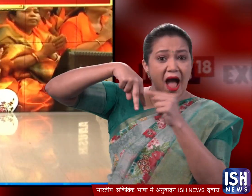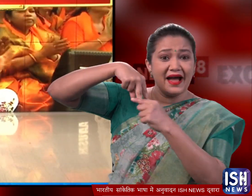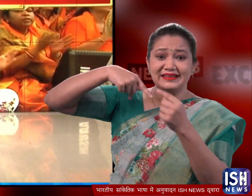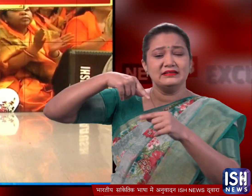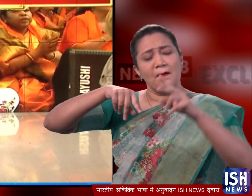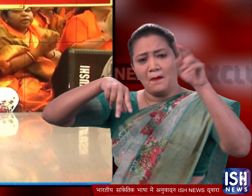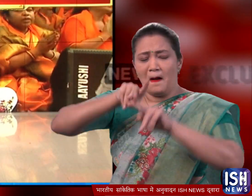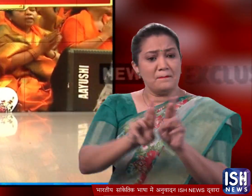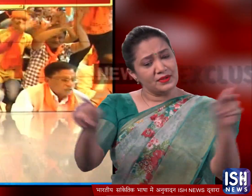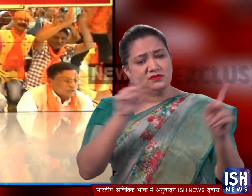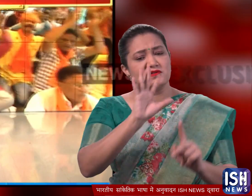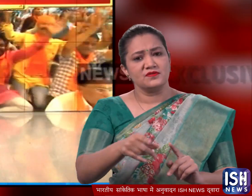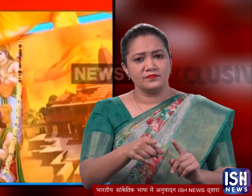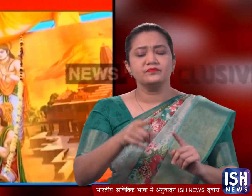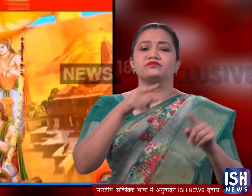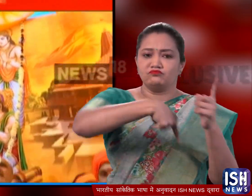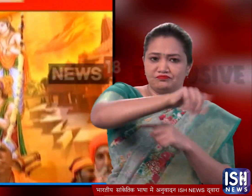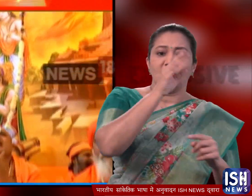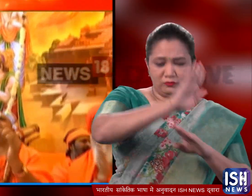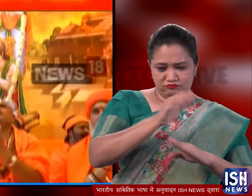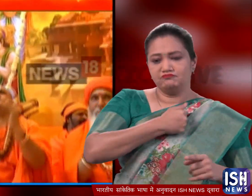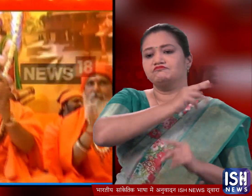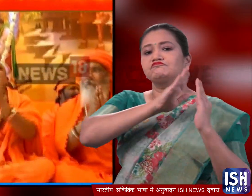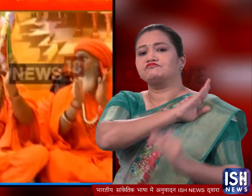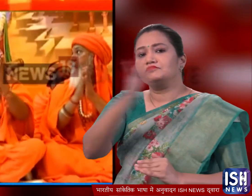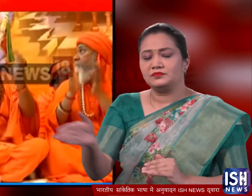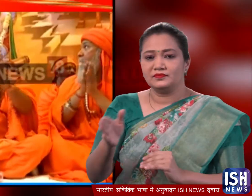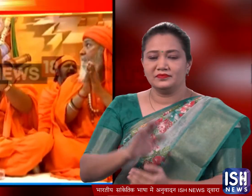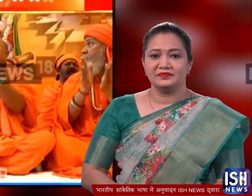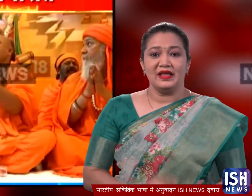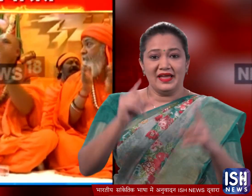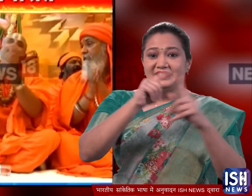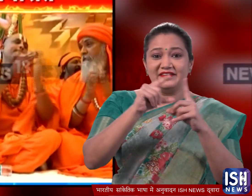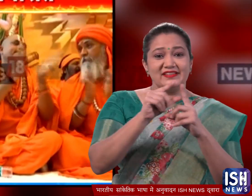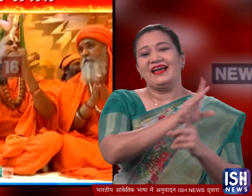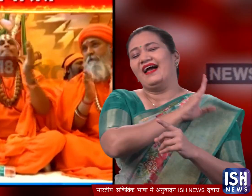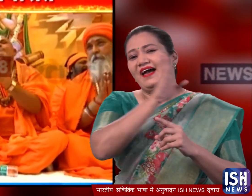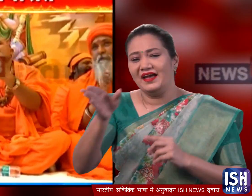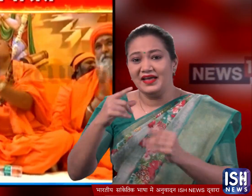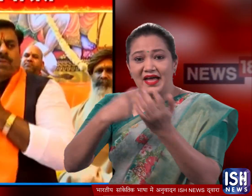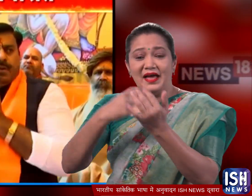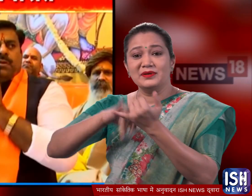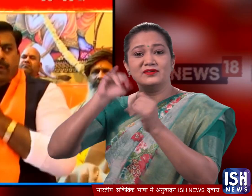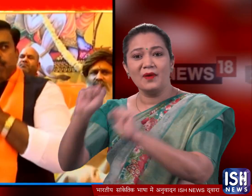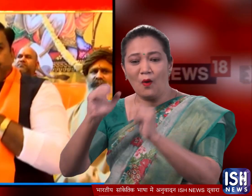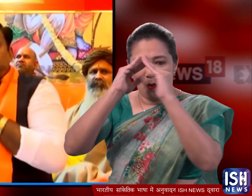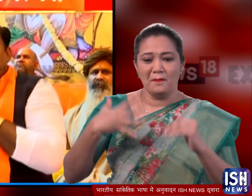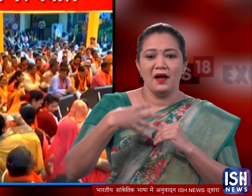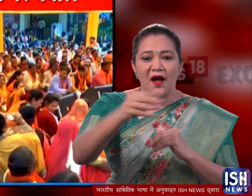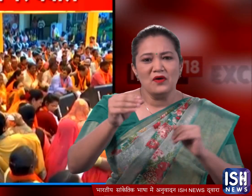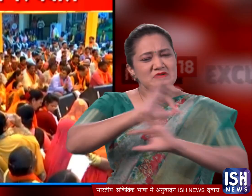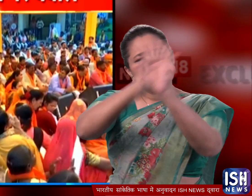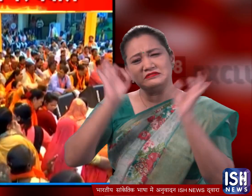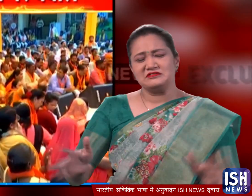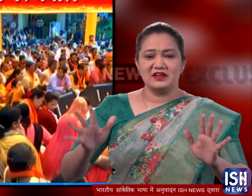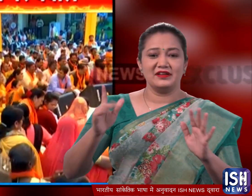उनके घर जाने का ऐलान कर दिया। और जब दिग्विजय के पहुंचने का वक्त करीब आया तो रामेश्वर शर्मा अपने घर के बाहर पूरी तैयारी